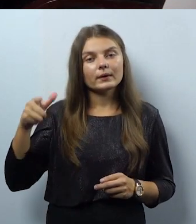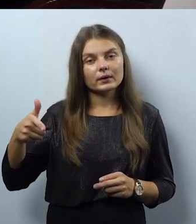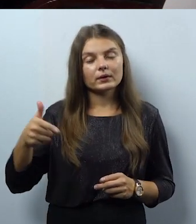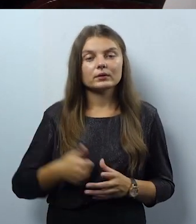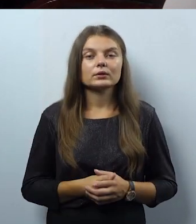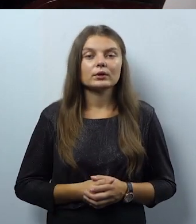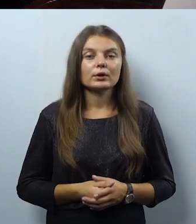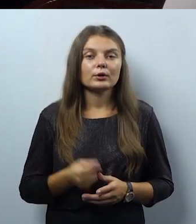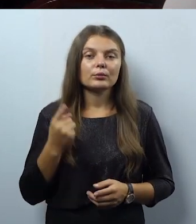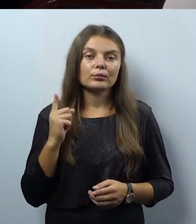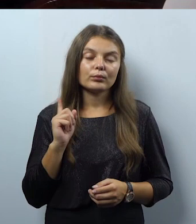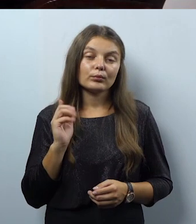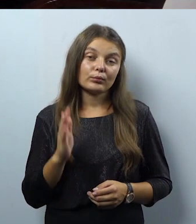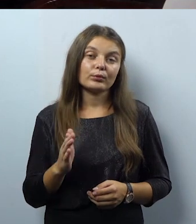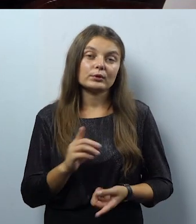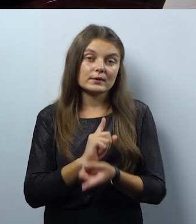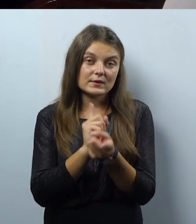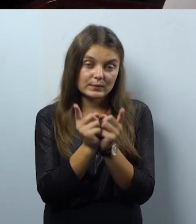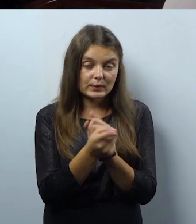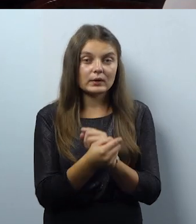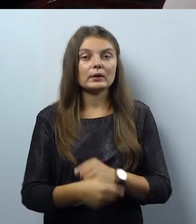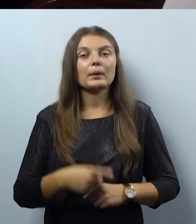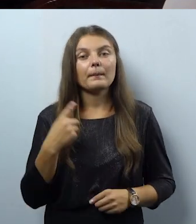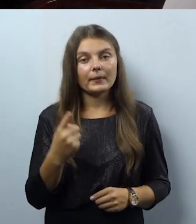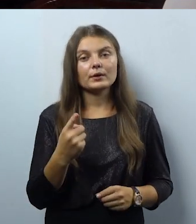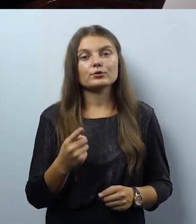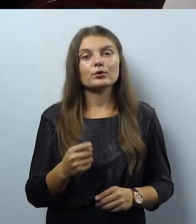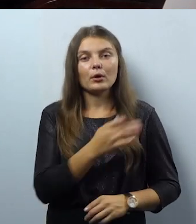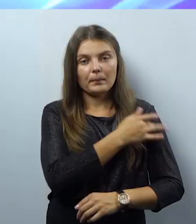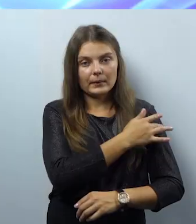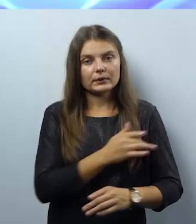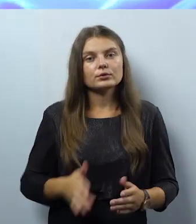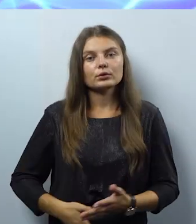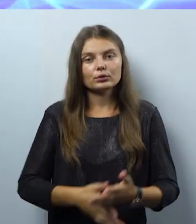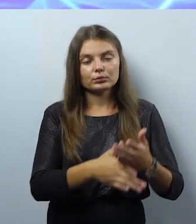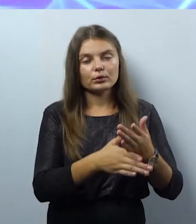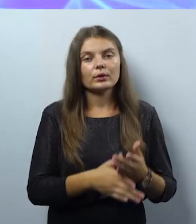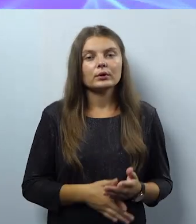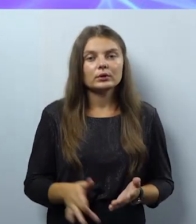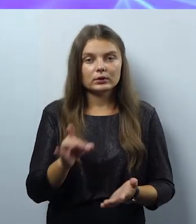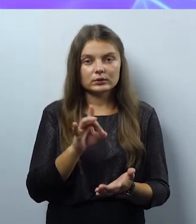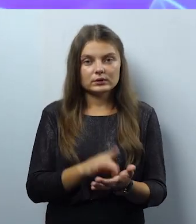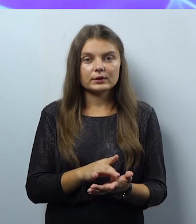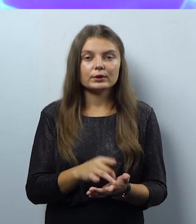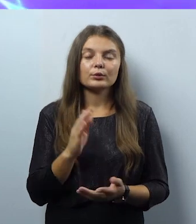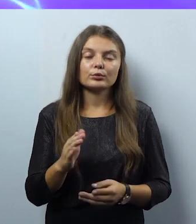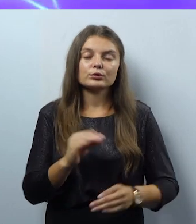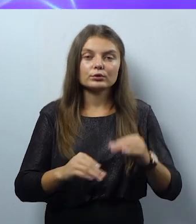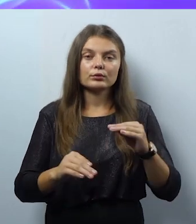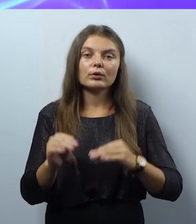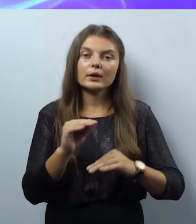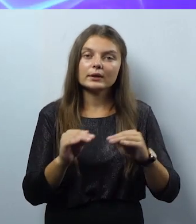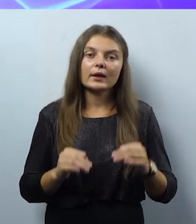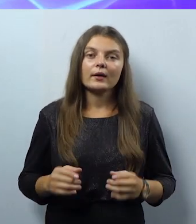на первинному рівні надання медичної допомоги. Ви розумієте, що центр був створений для міських жителів, так? А